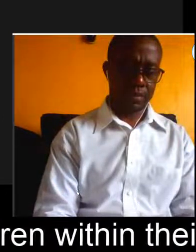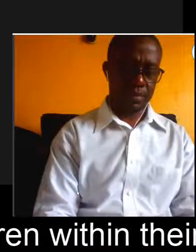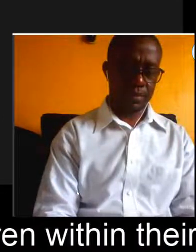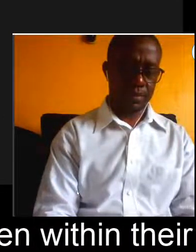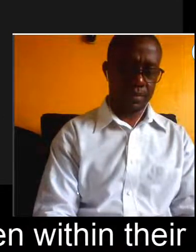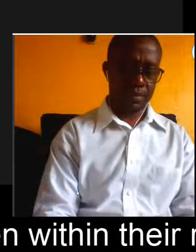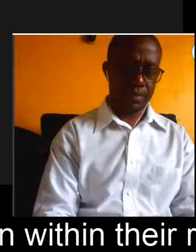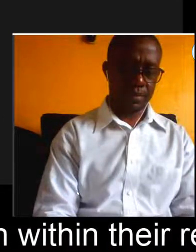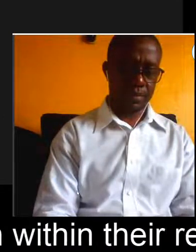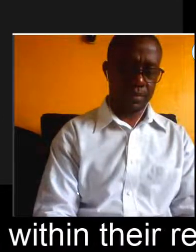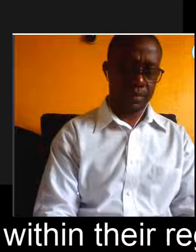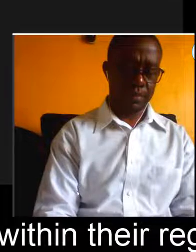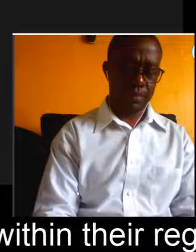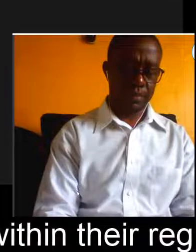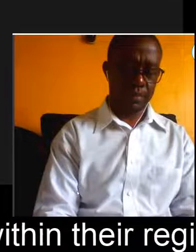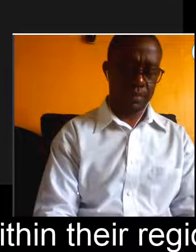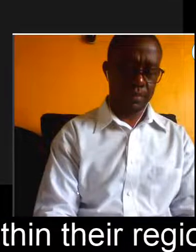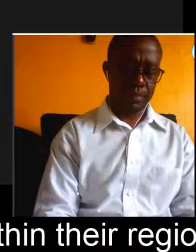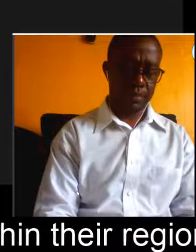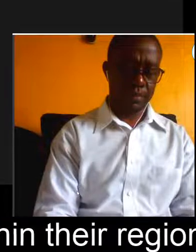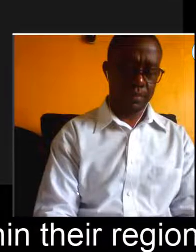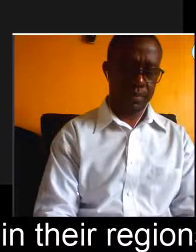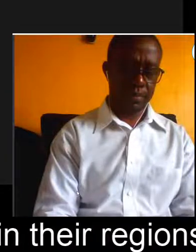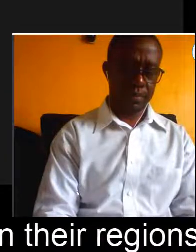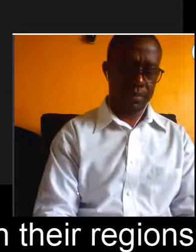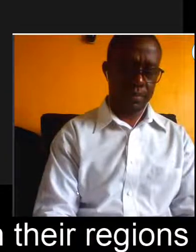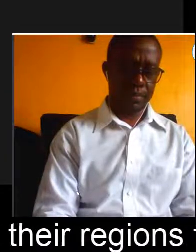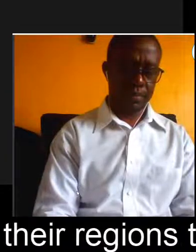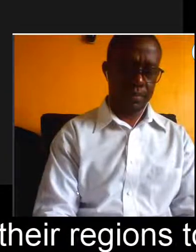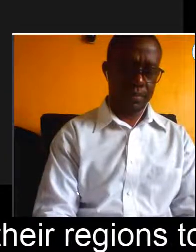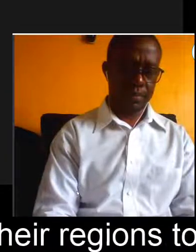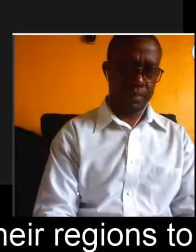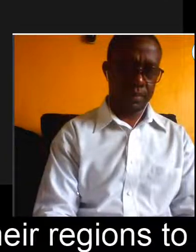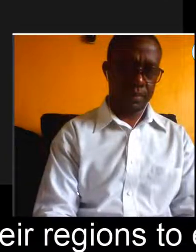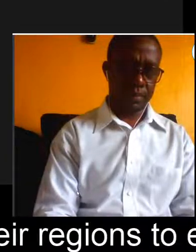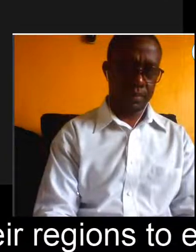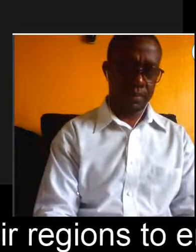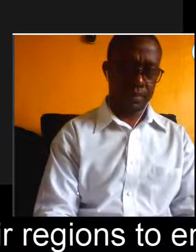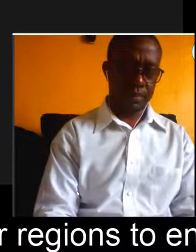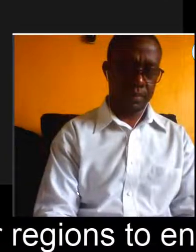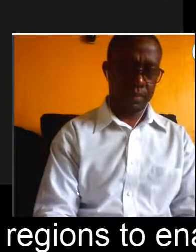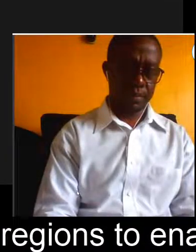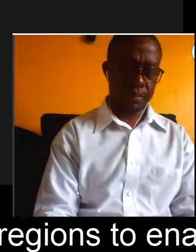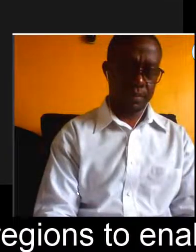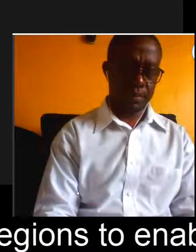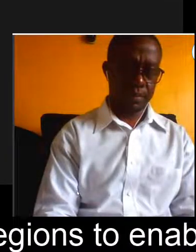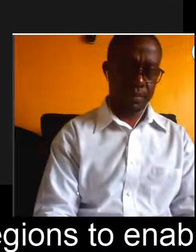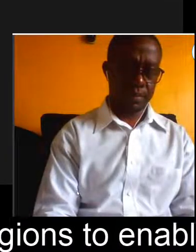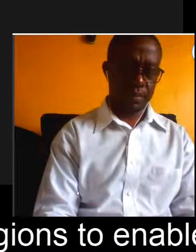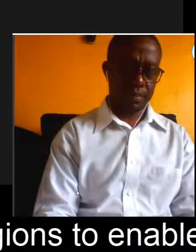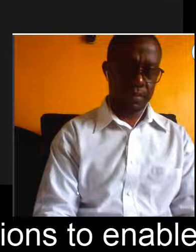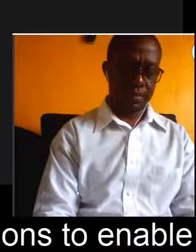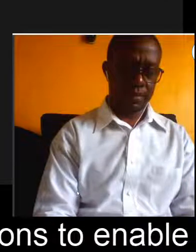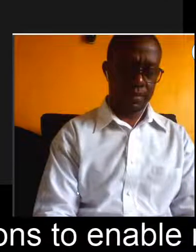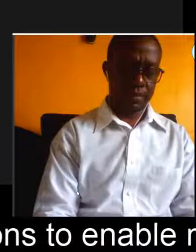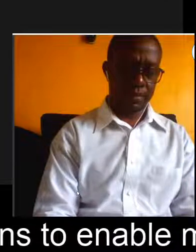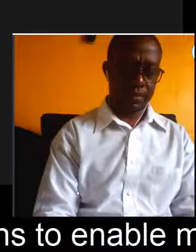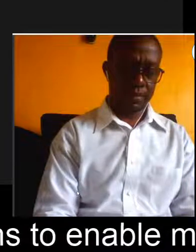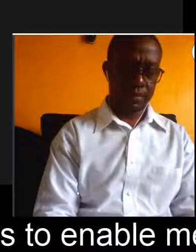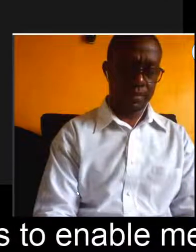moi. Et aussi, on peut montrer également, on peut dire également que le gouvernement du Burundi également a également, comme je parlais, il y a des